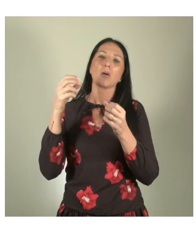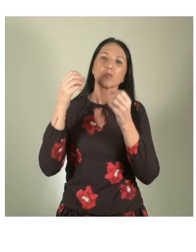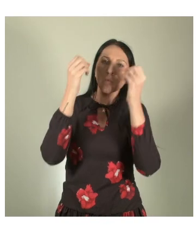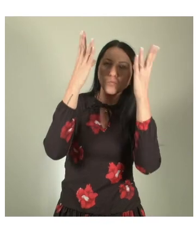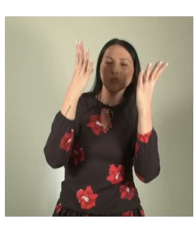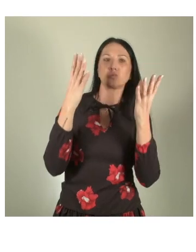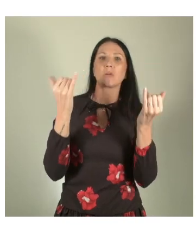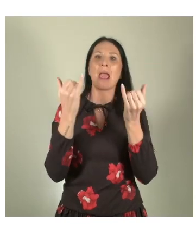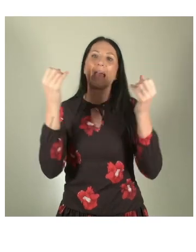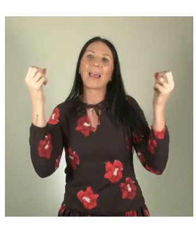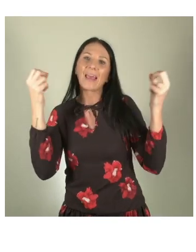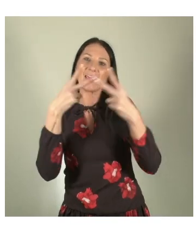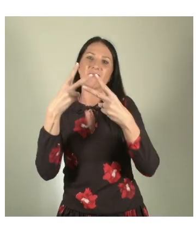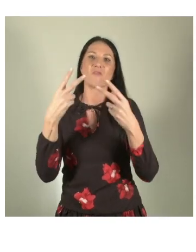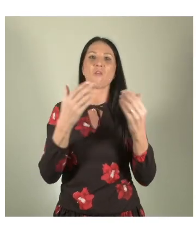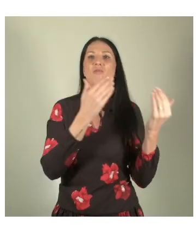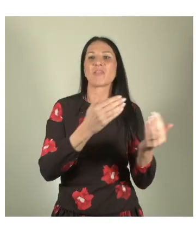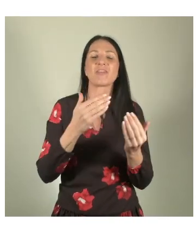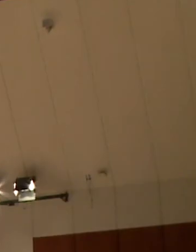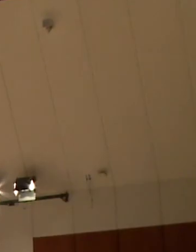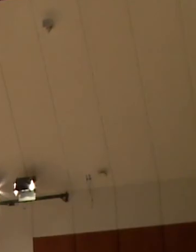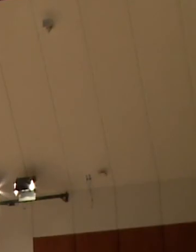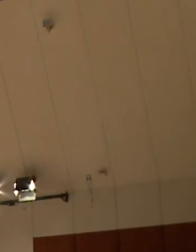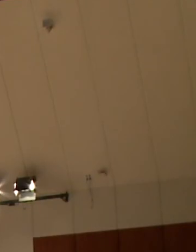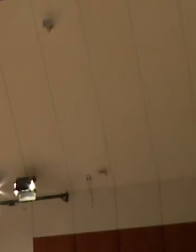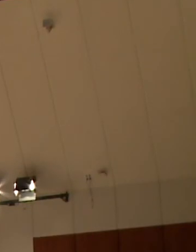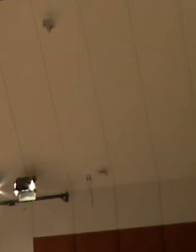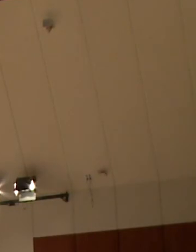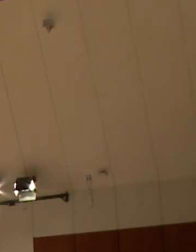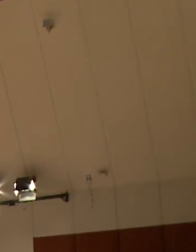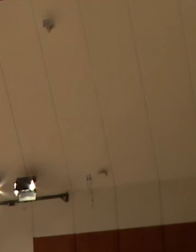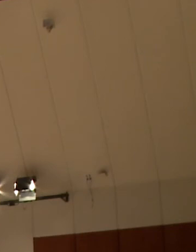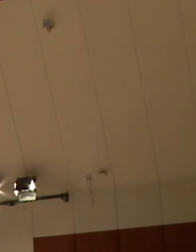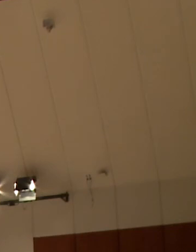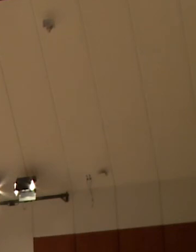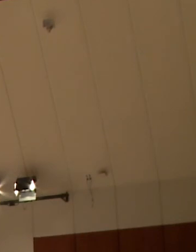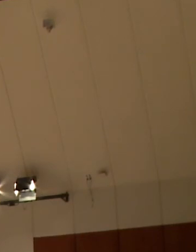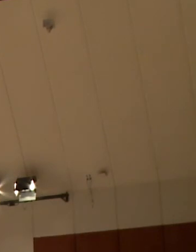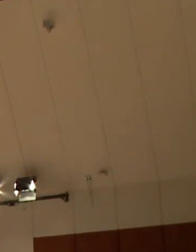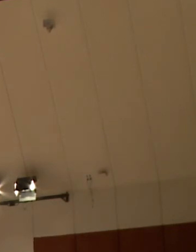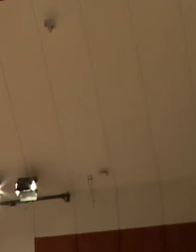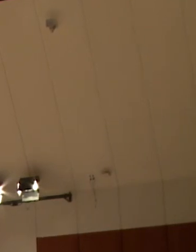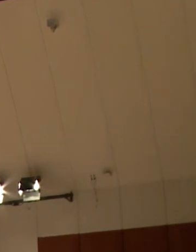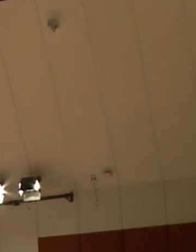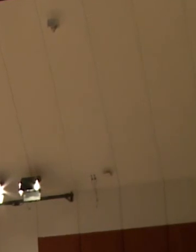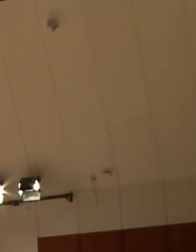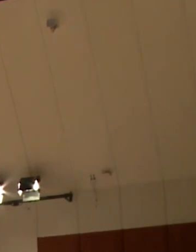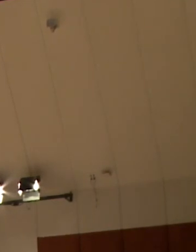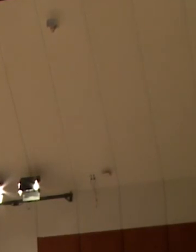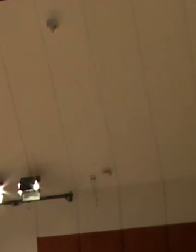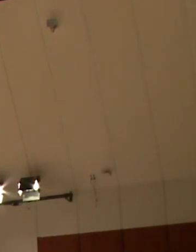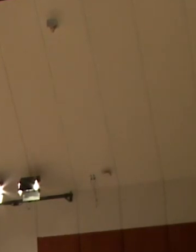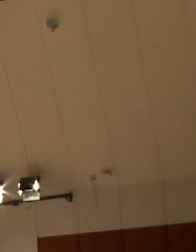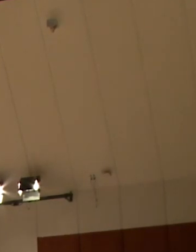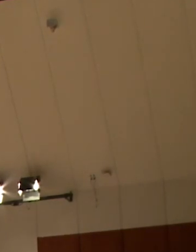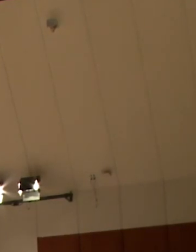filharmonię, opera dla 50% publiczności. A w kulturze bez dwóch zdań najważniejsza jest możliwość spotkania artystów z